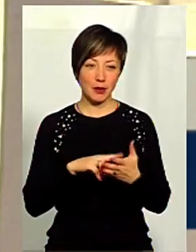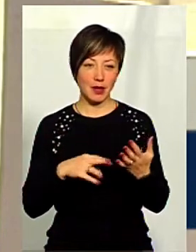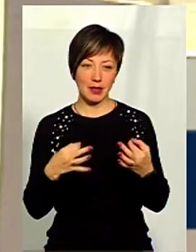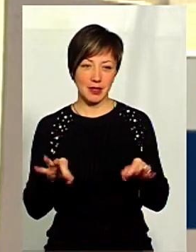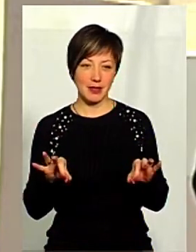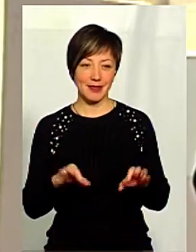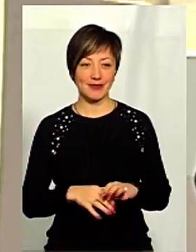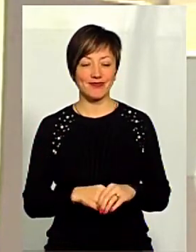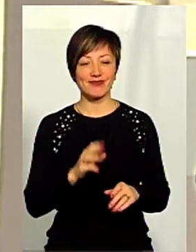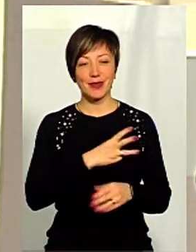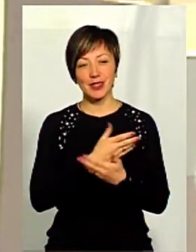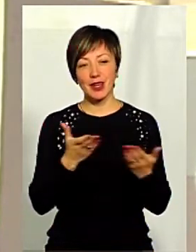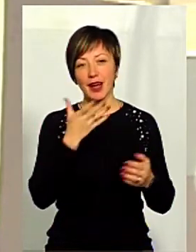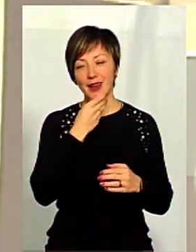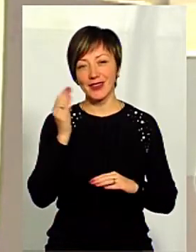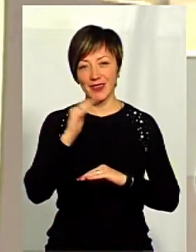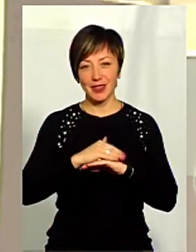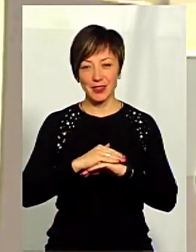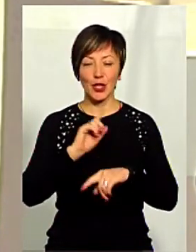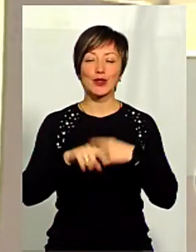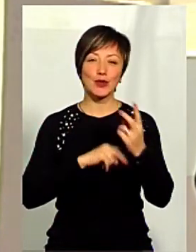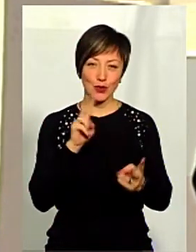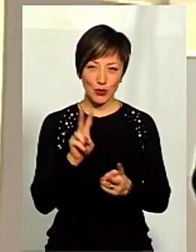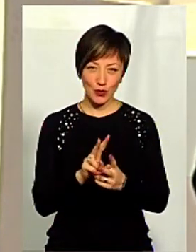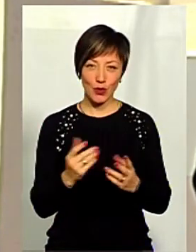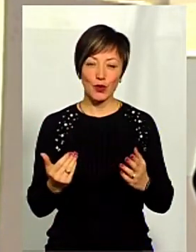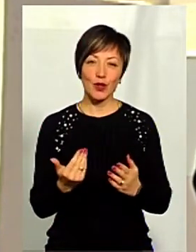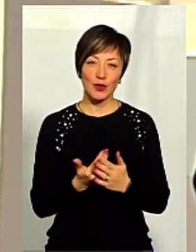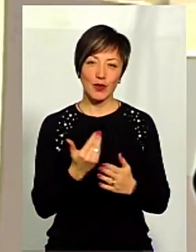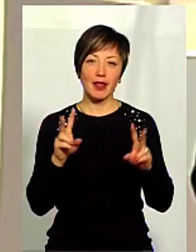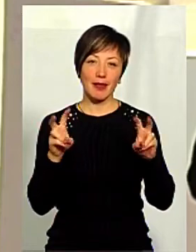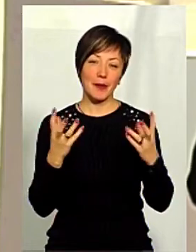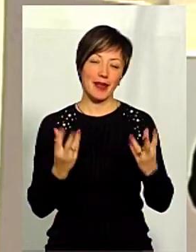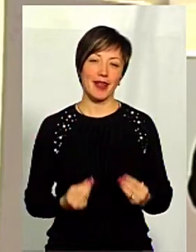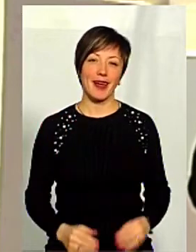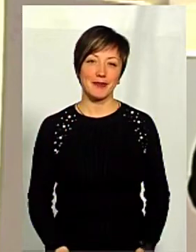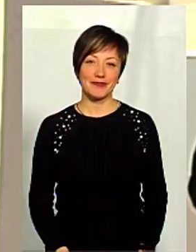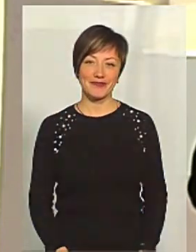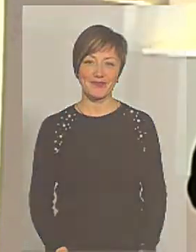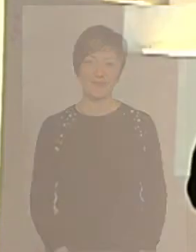ліцензія. Бажаю всім гарного вечора та до зустрічі у наступній темі дня.